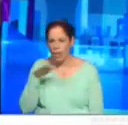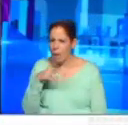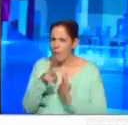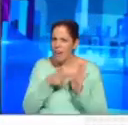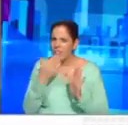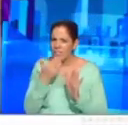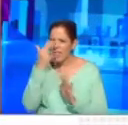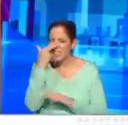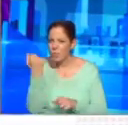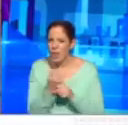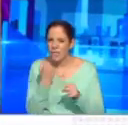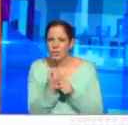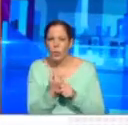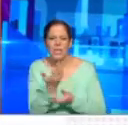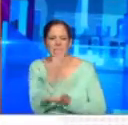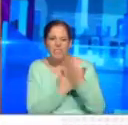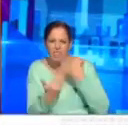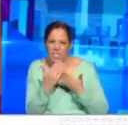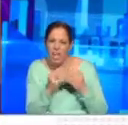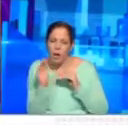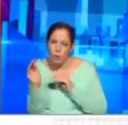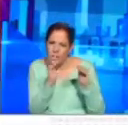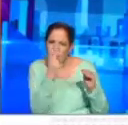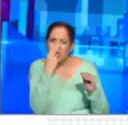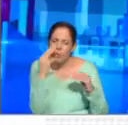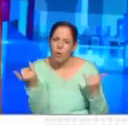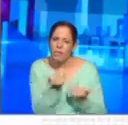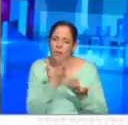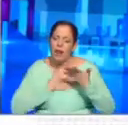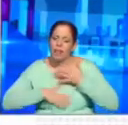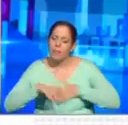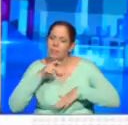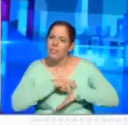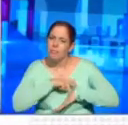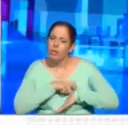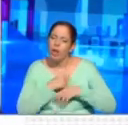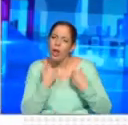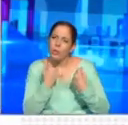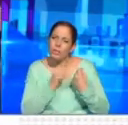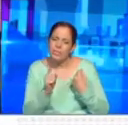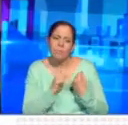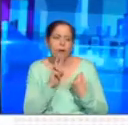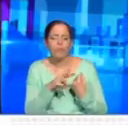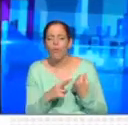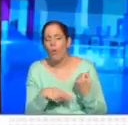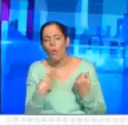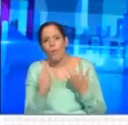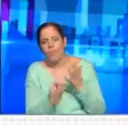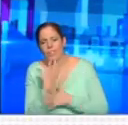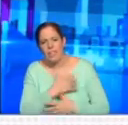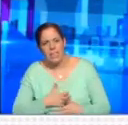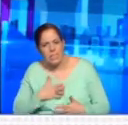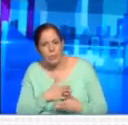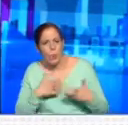ניסו לעשות ספרייה נודדת, מנסים כל הזמן להנים את זמנם של הנוסעים, גם שלא יהיו מתוסכלים, גם שלא ייווצר ככה תסכול